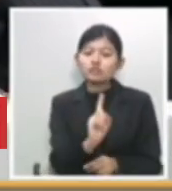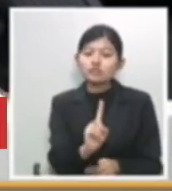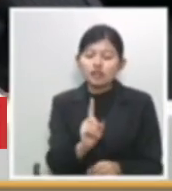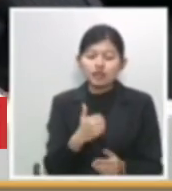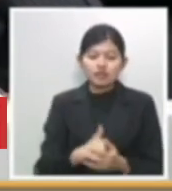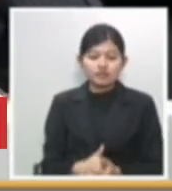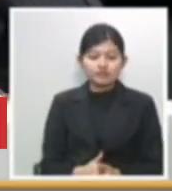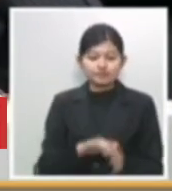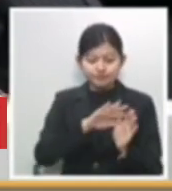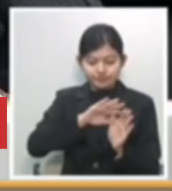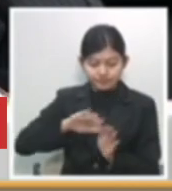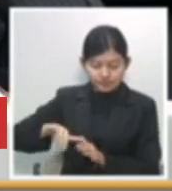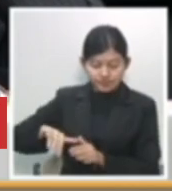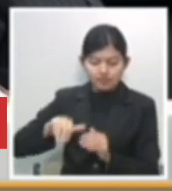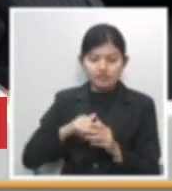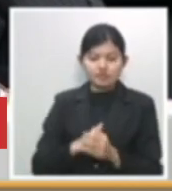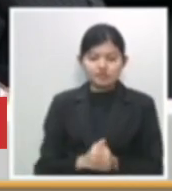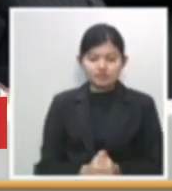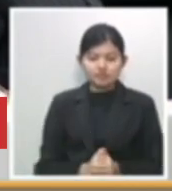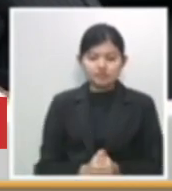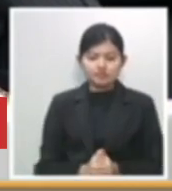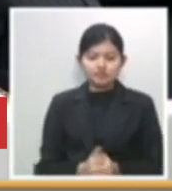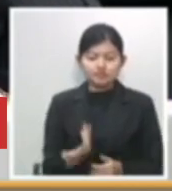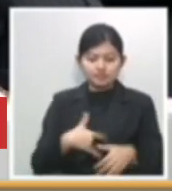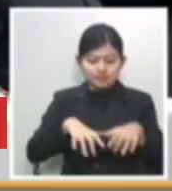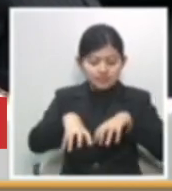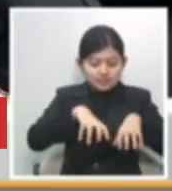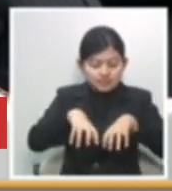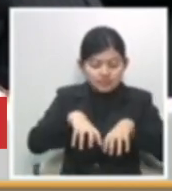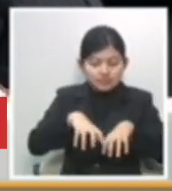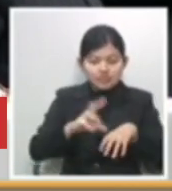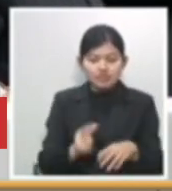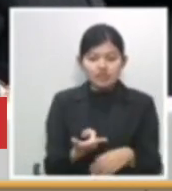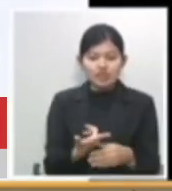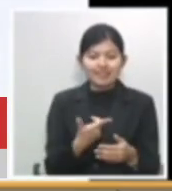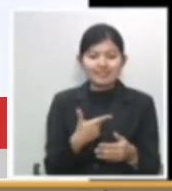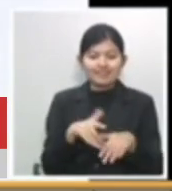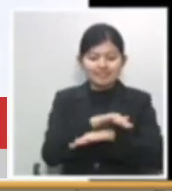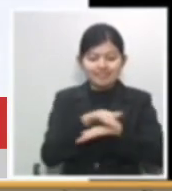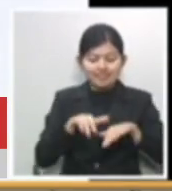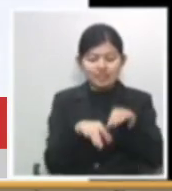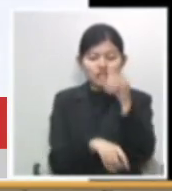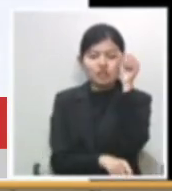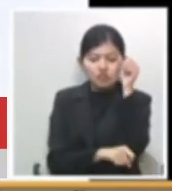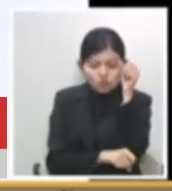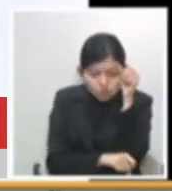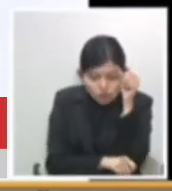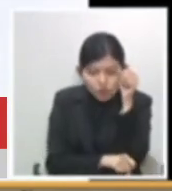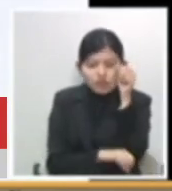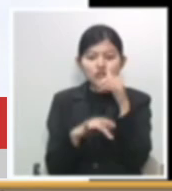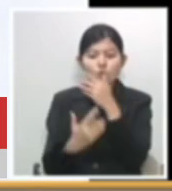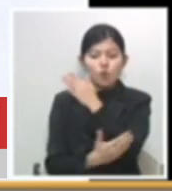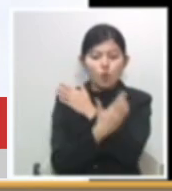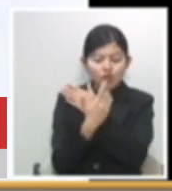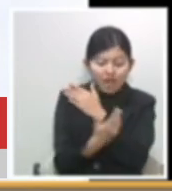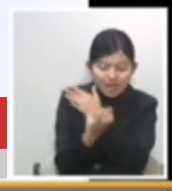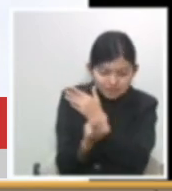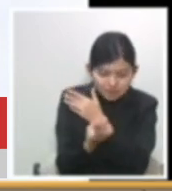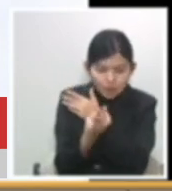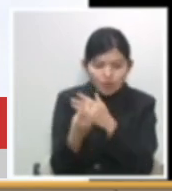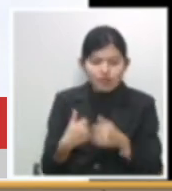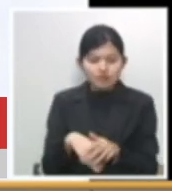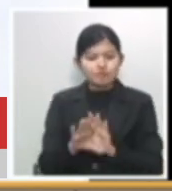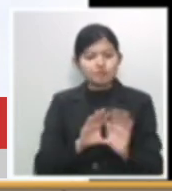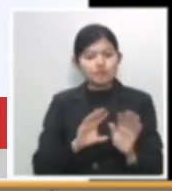อีกรายการครับท่านประธานครับรายการจัดสรรสำหรับเด็กด้อยโอกาสเด็กด้อยโอกาสเนี่ยได้รับงบประมาณจัดสรรทั้งหม